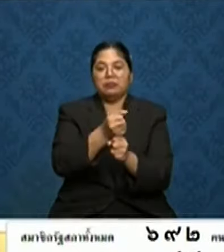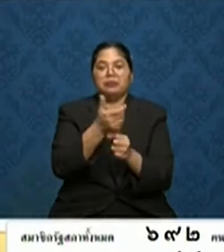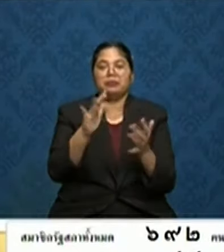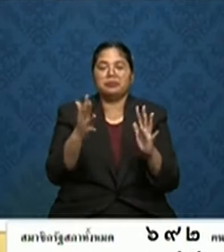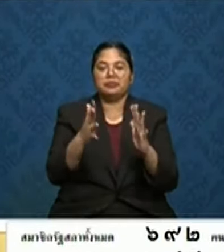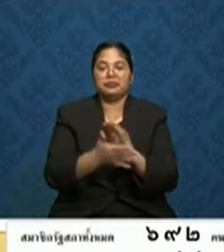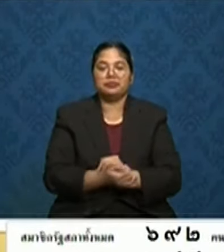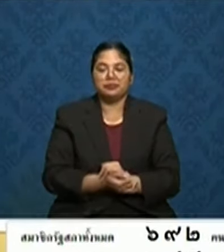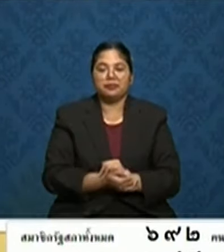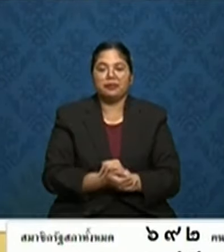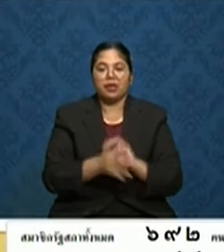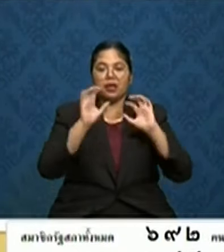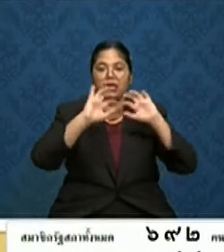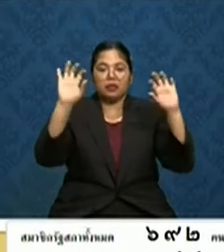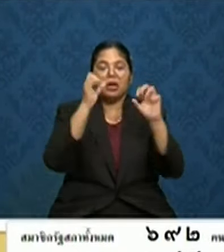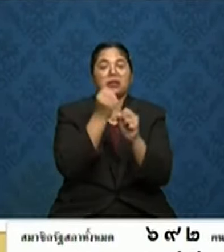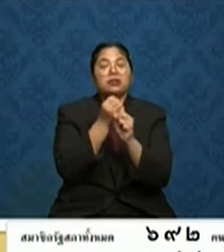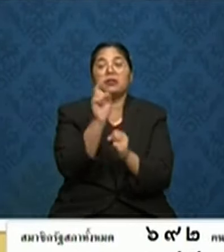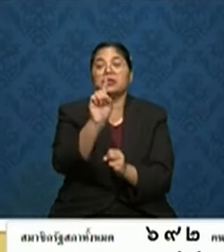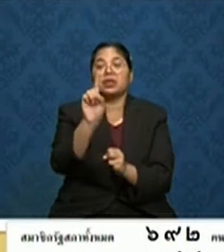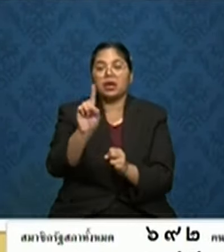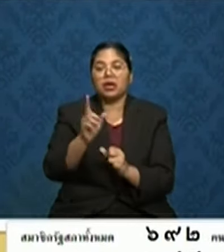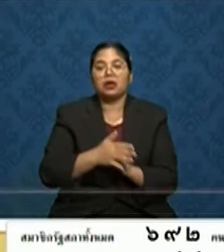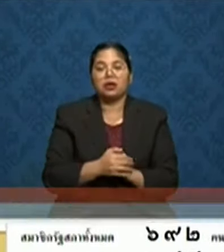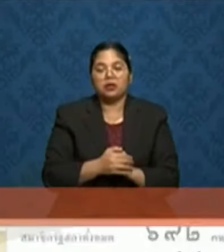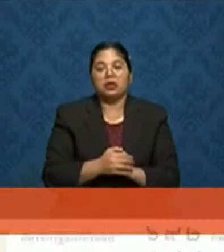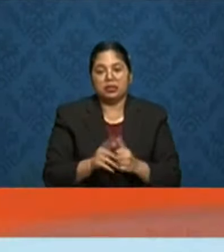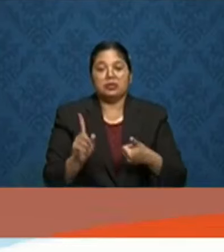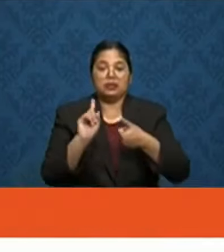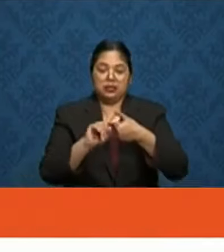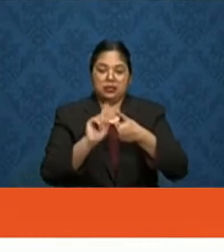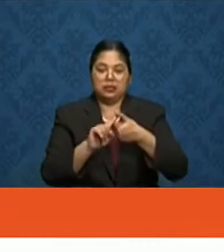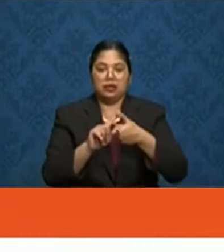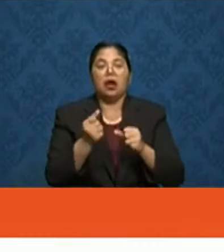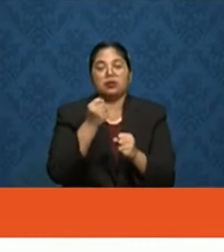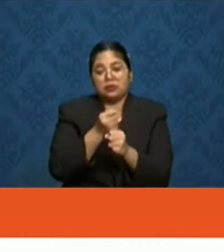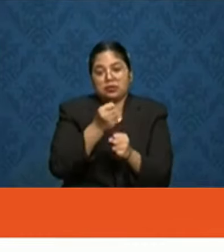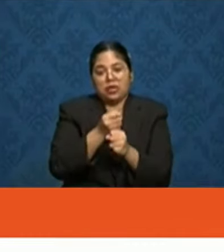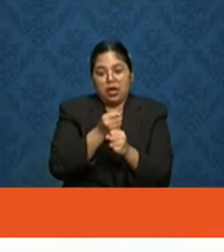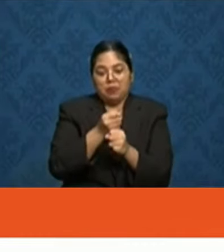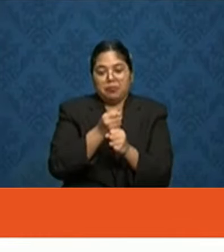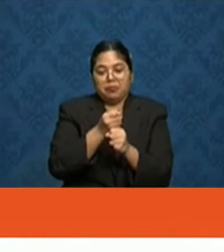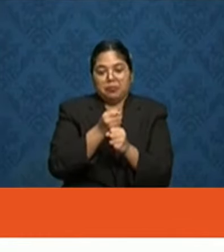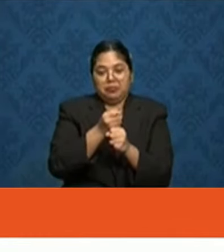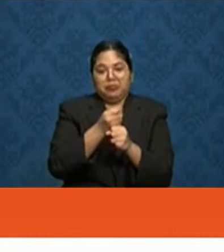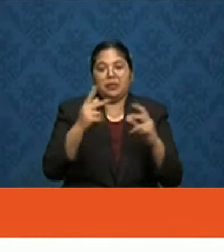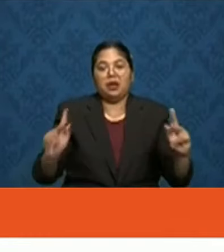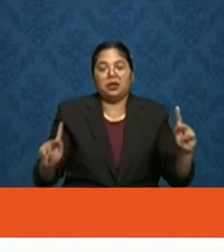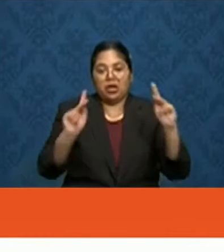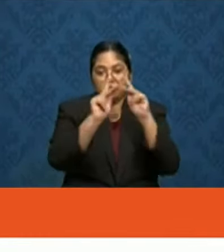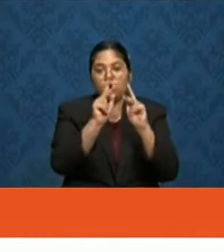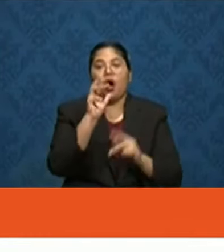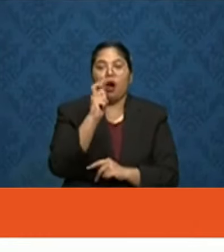แล้วรัฐบาลนี้ควรจะทำอย่างไรต่อไปประการที่1ต้องไม่ปล่อยให้กระทรวงศึกษาธิการและกระทรวง